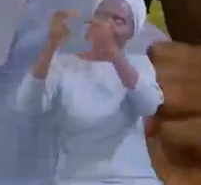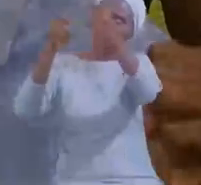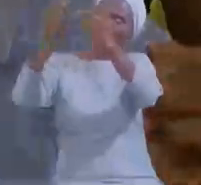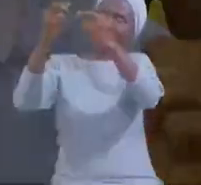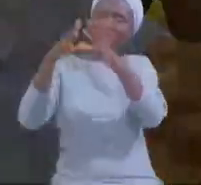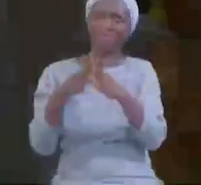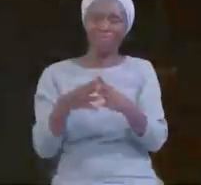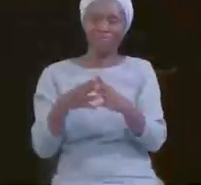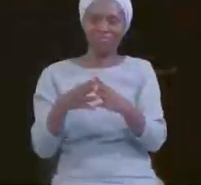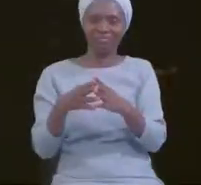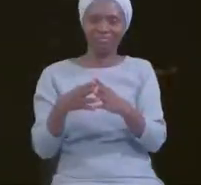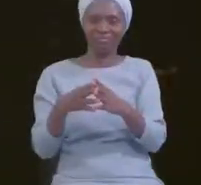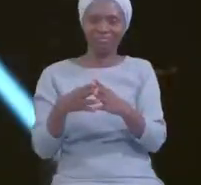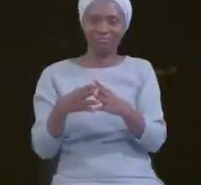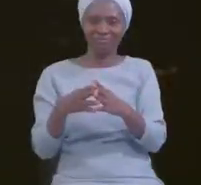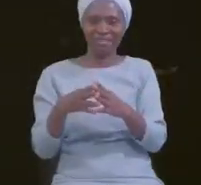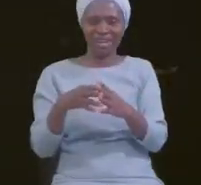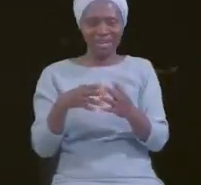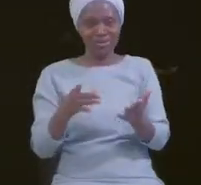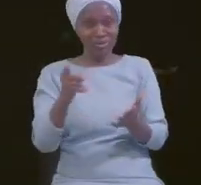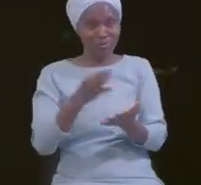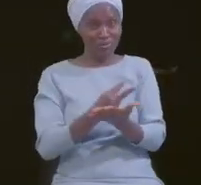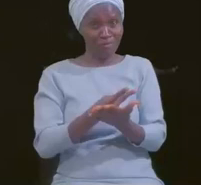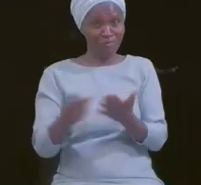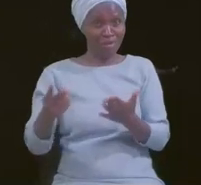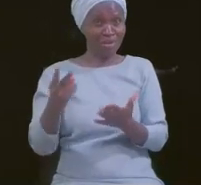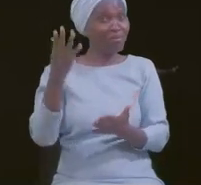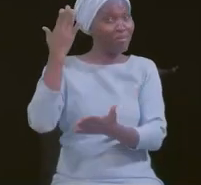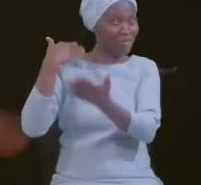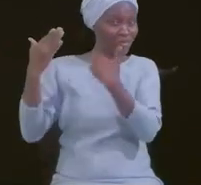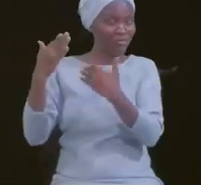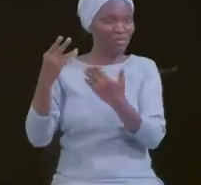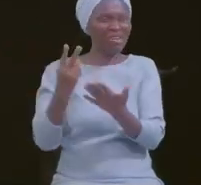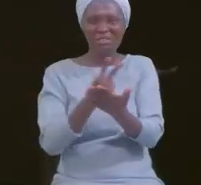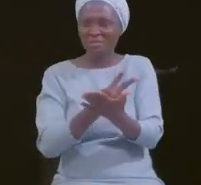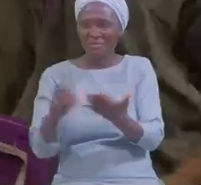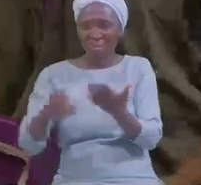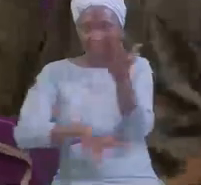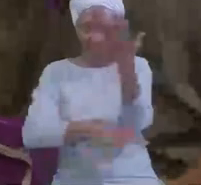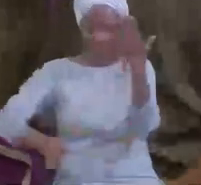J'ai échoué dans le passé. L'échec est déraciné.